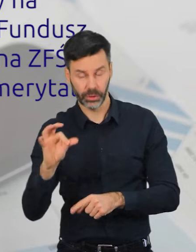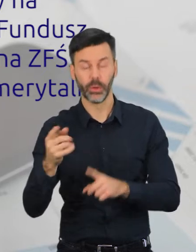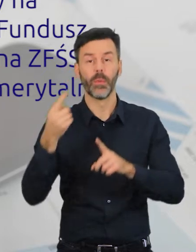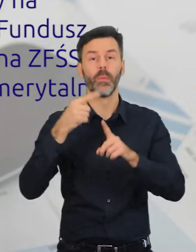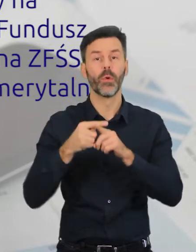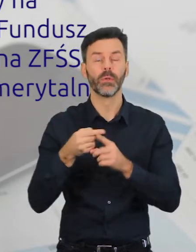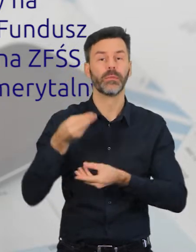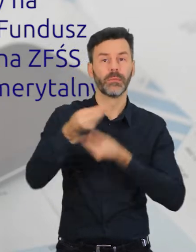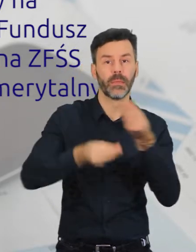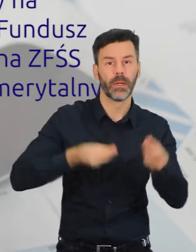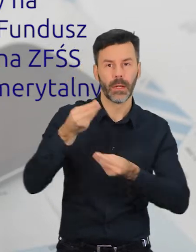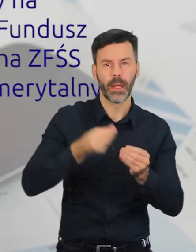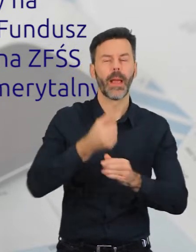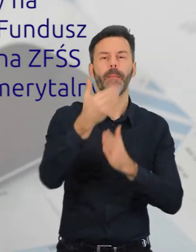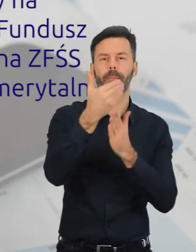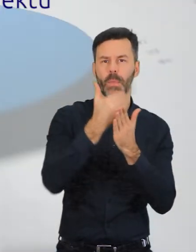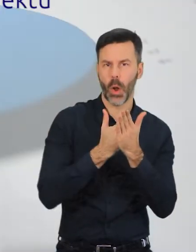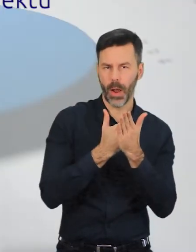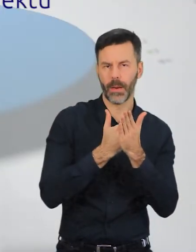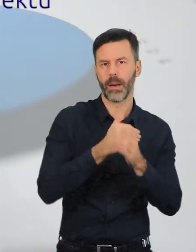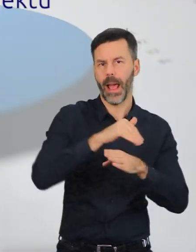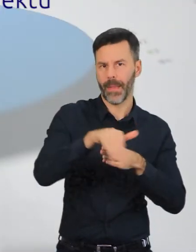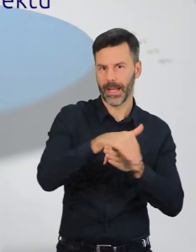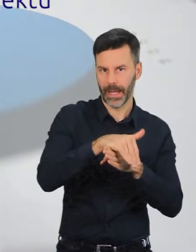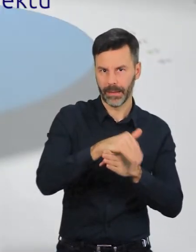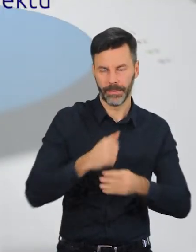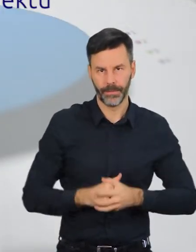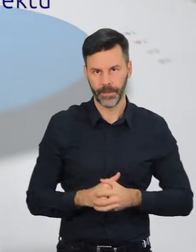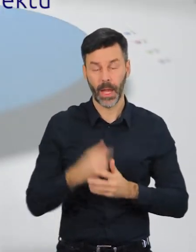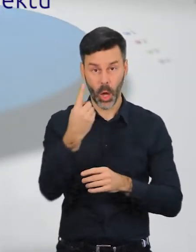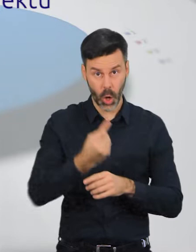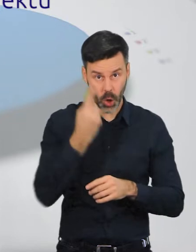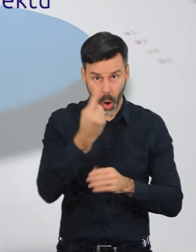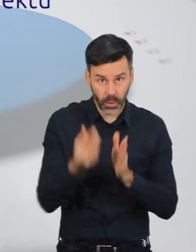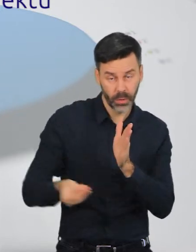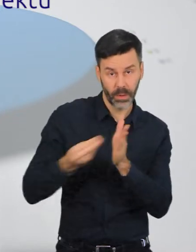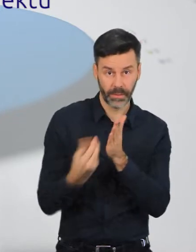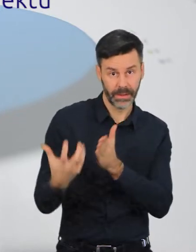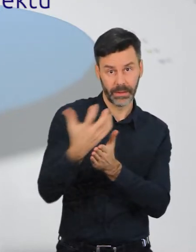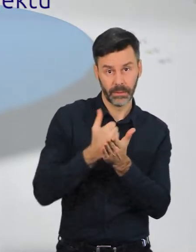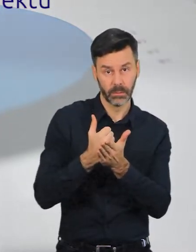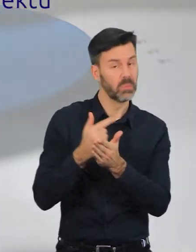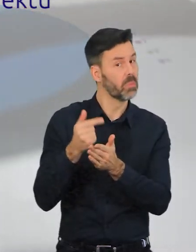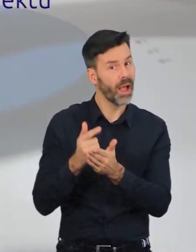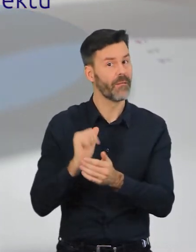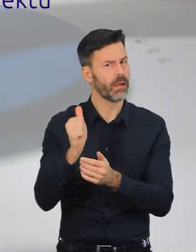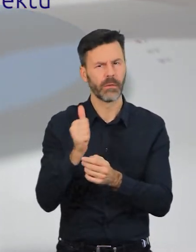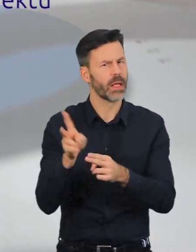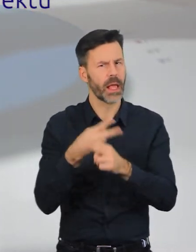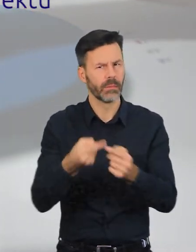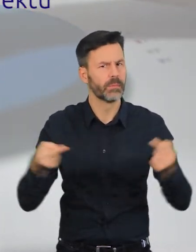wydatki ponoszone na pracowniczy program emerytalny. Dodatkowe wynagrodzenie roczne personelu projektu jest kwalifikowalne